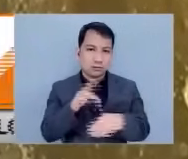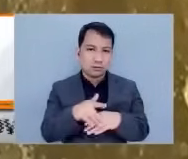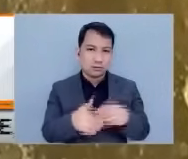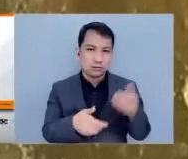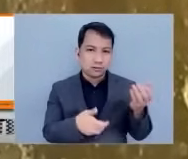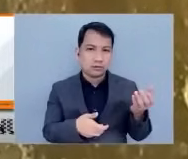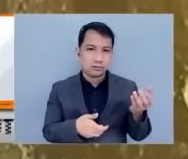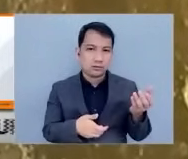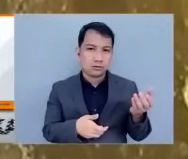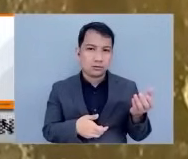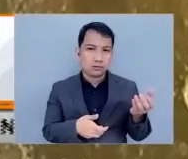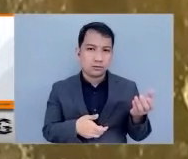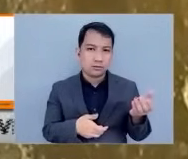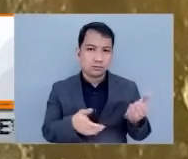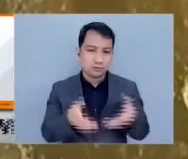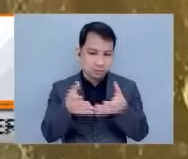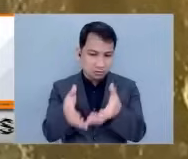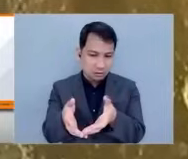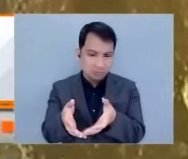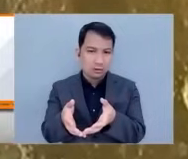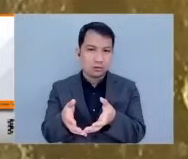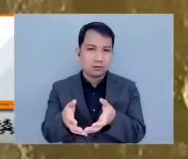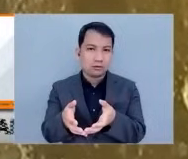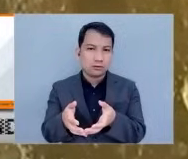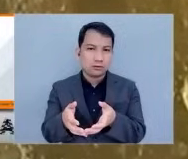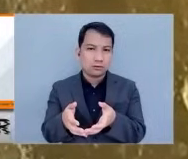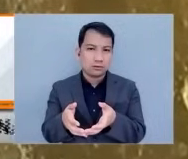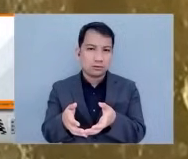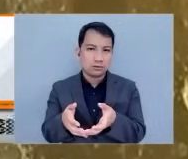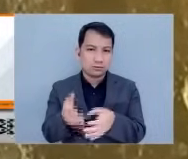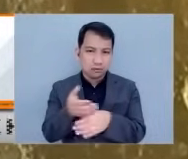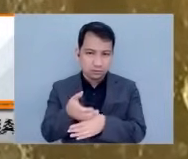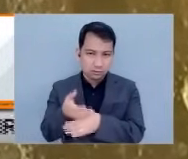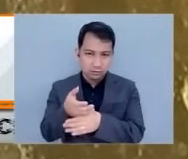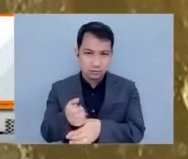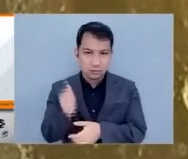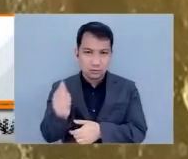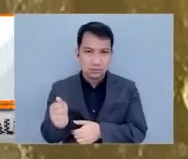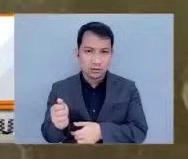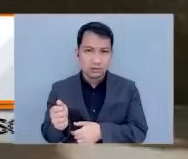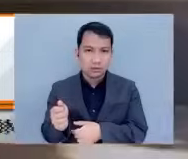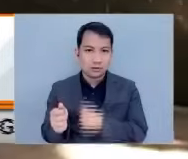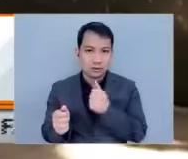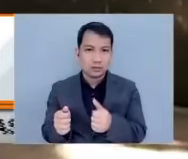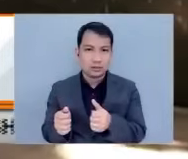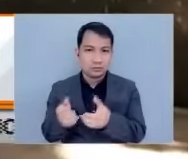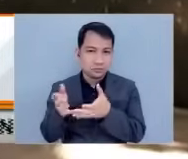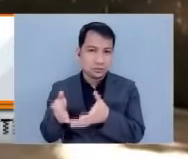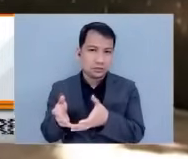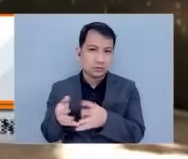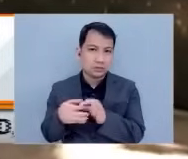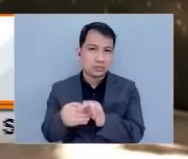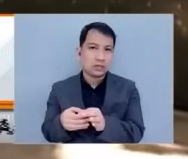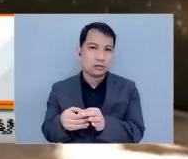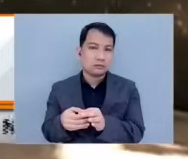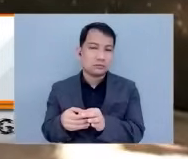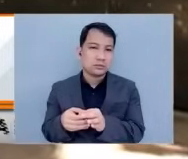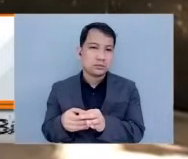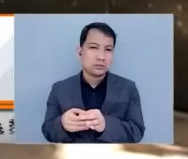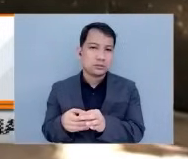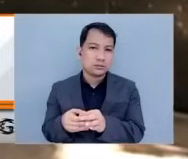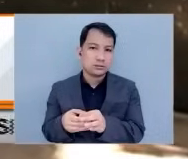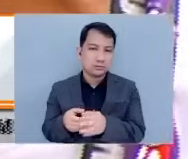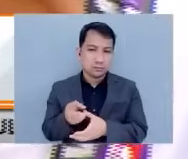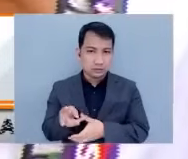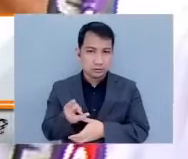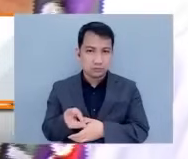Hindi, binigay ko naman. Nakita ko naman, very caring siya. Parang ayaw niya ng bitawan. Umiraw siya saglit at pagbalik